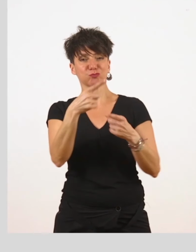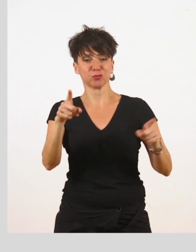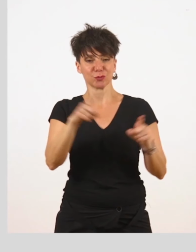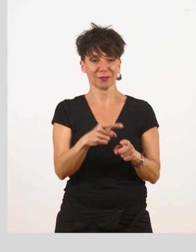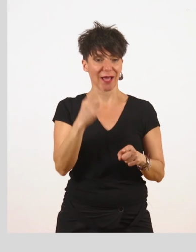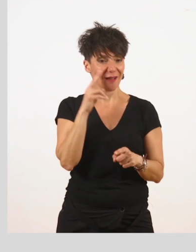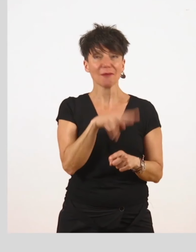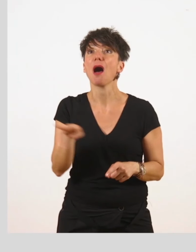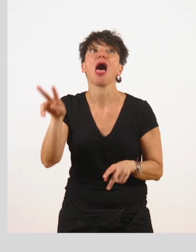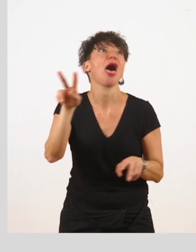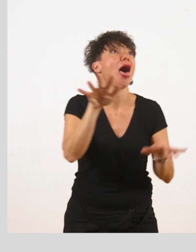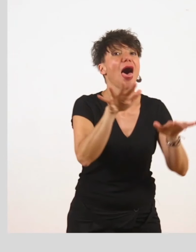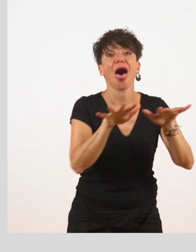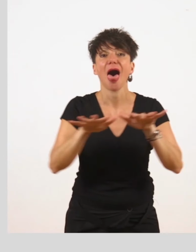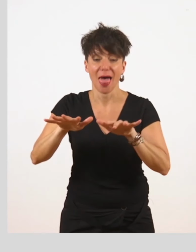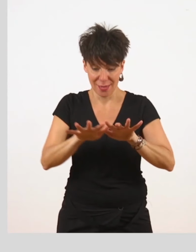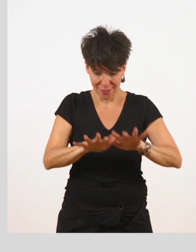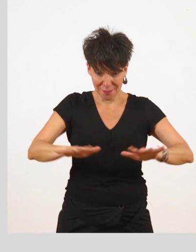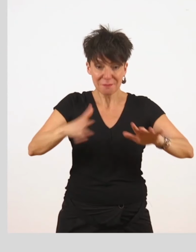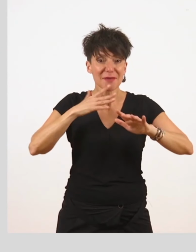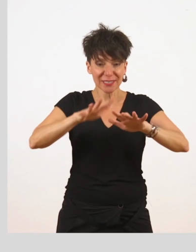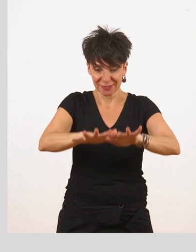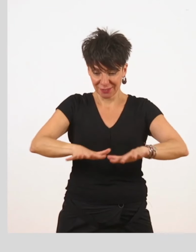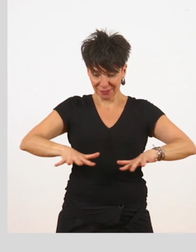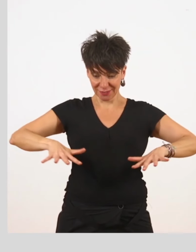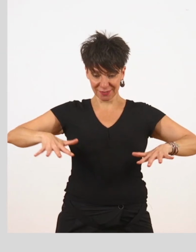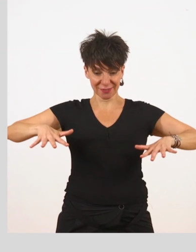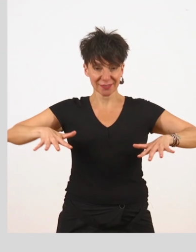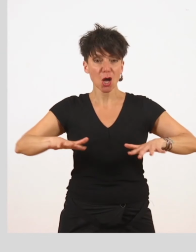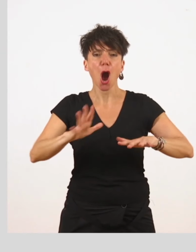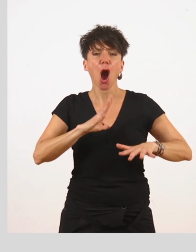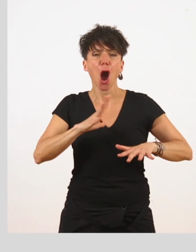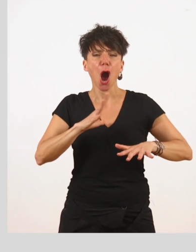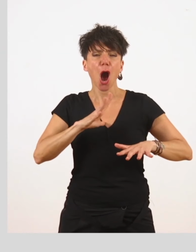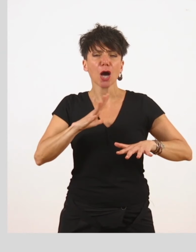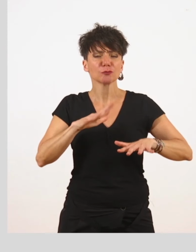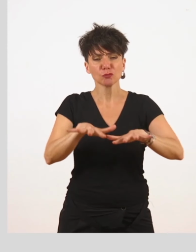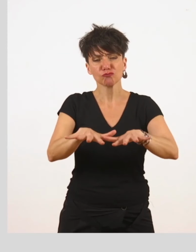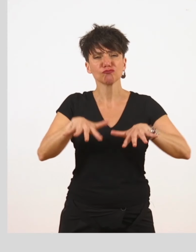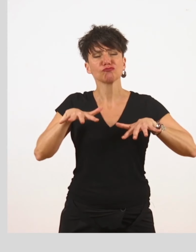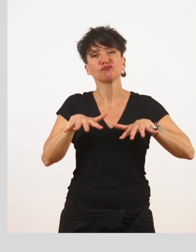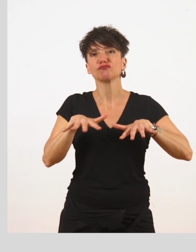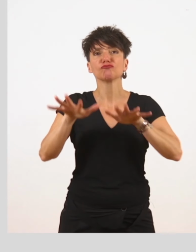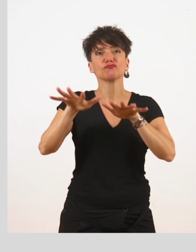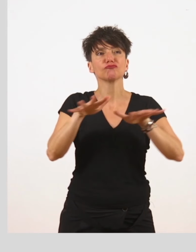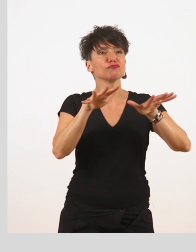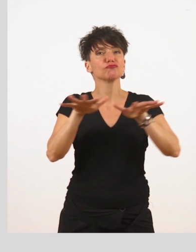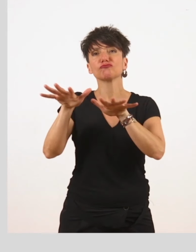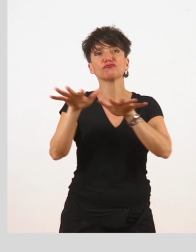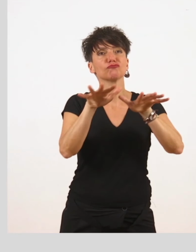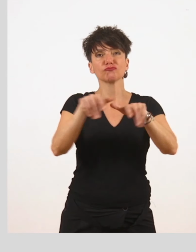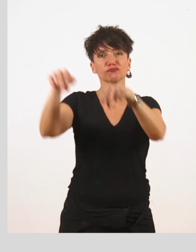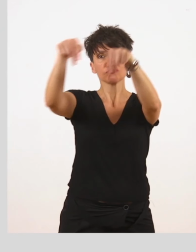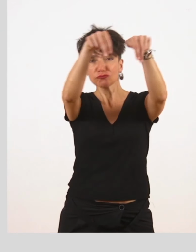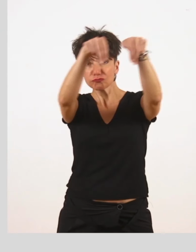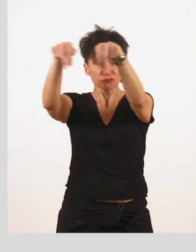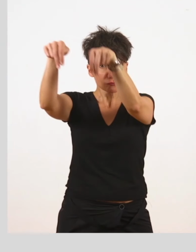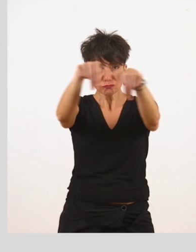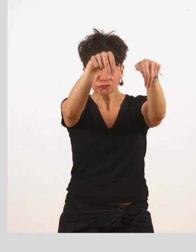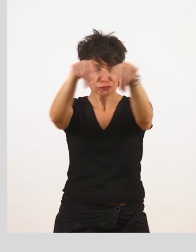αξιοθέατο, ήταν το μέρος, η πλατεία, όπου ο κύριος κόσμος έβλεπε εκείνη την εποχή το